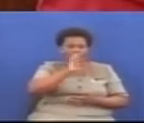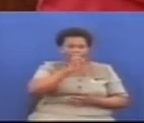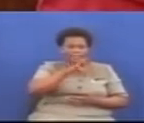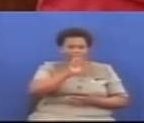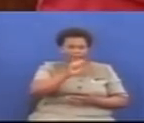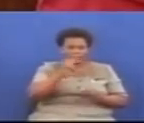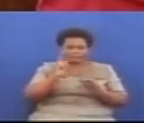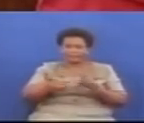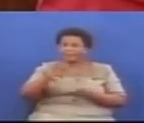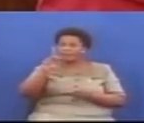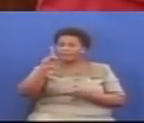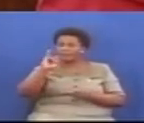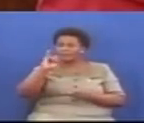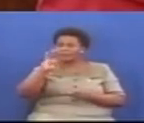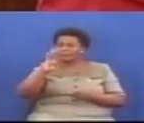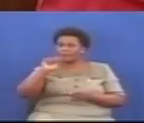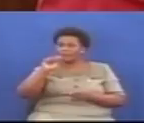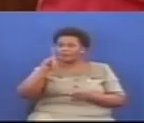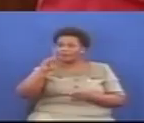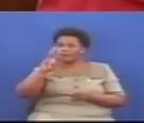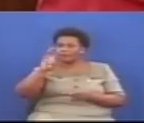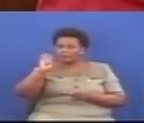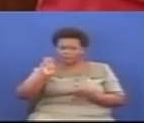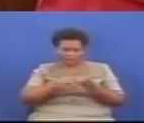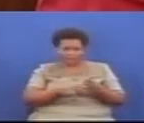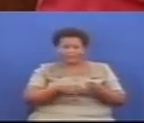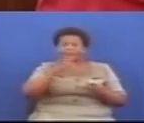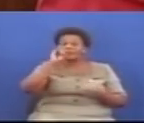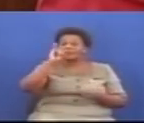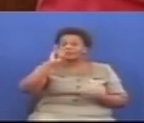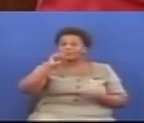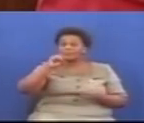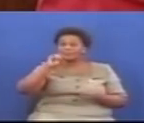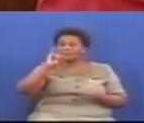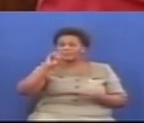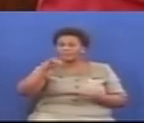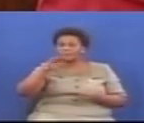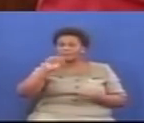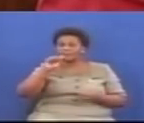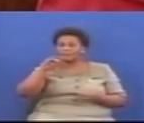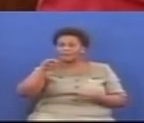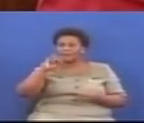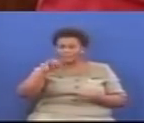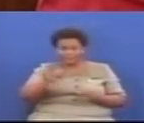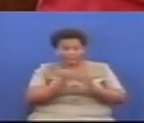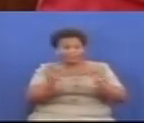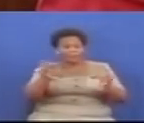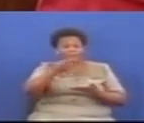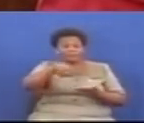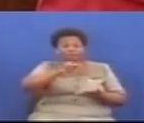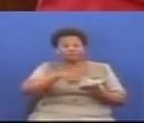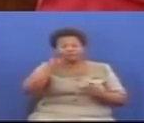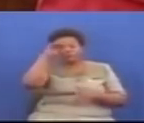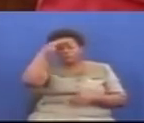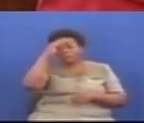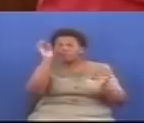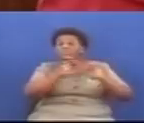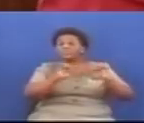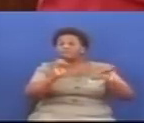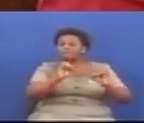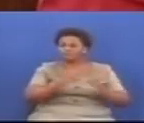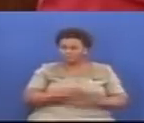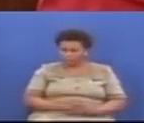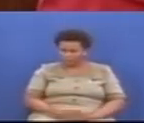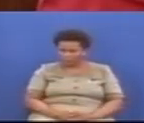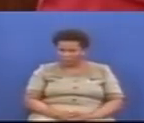Isimani. Waheshimiwa wabunge wengi na mawaziri wanapita njia ile, lakini haina kituo cha polisi hata kimoja chenye gari, Mheshimiwa